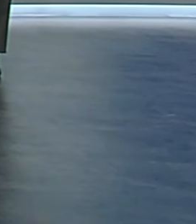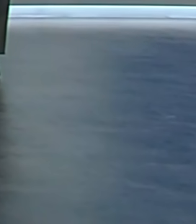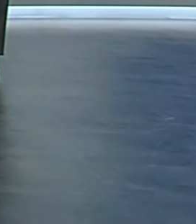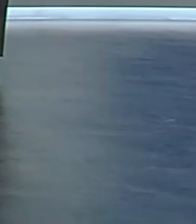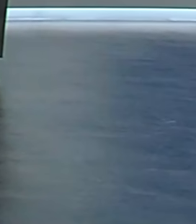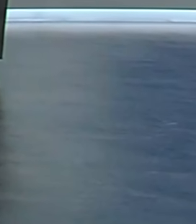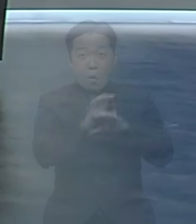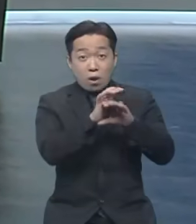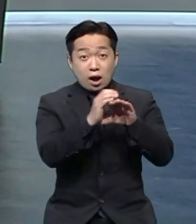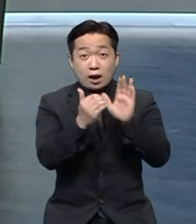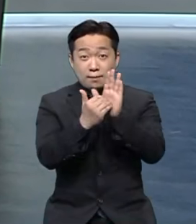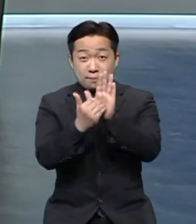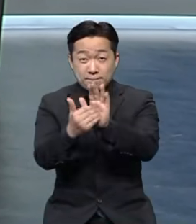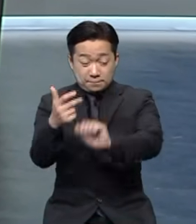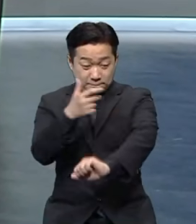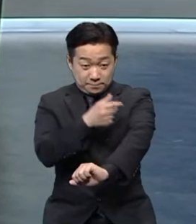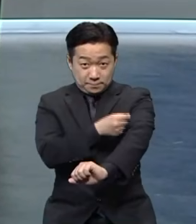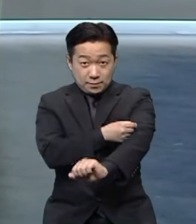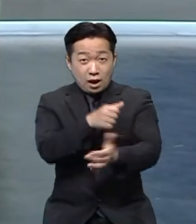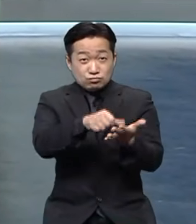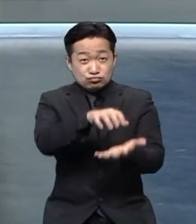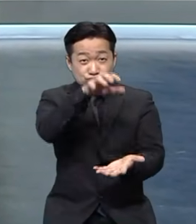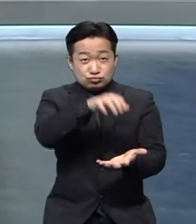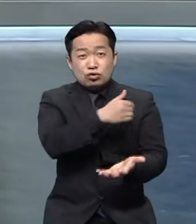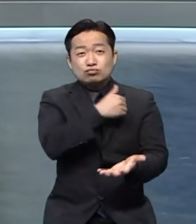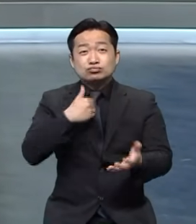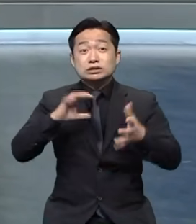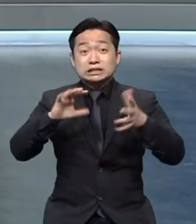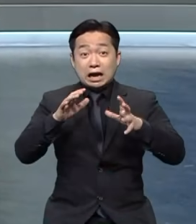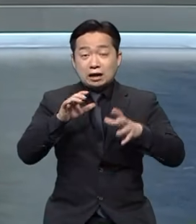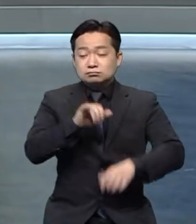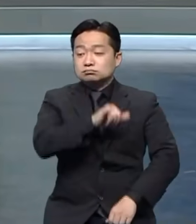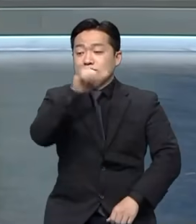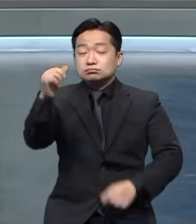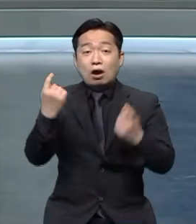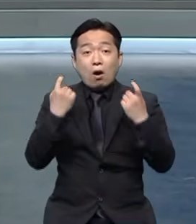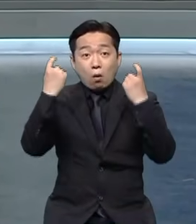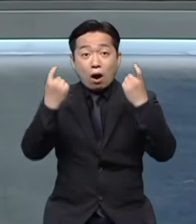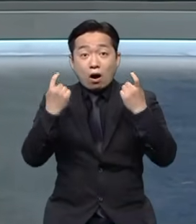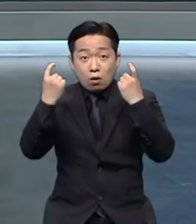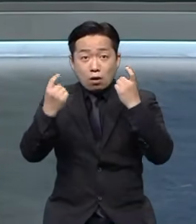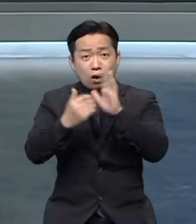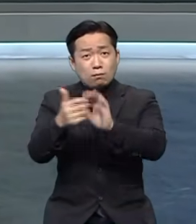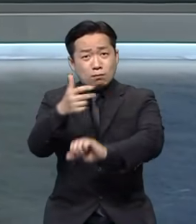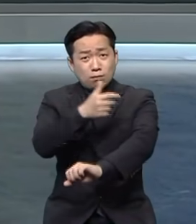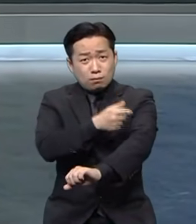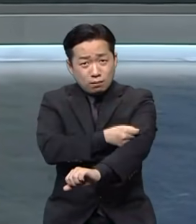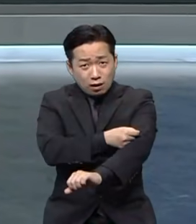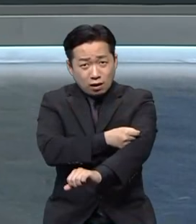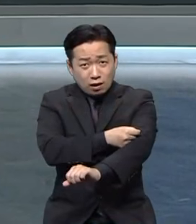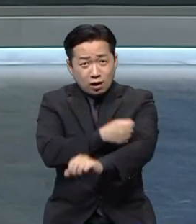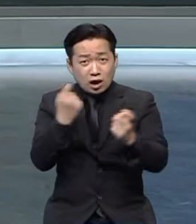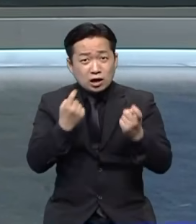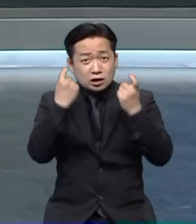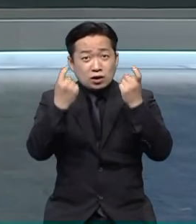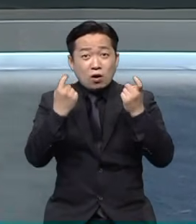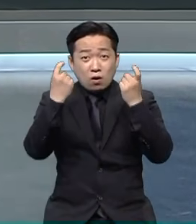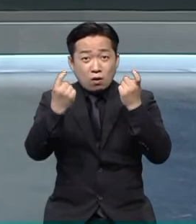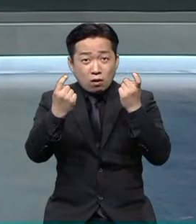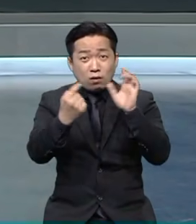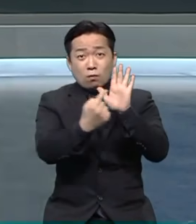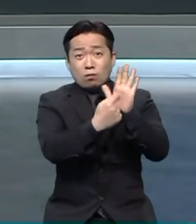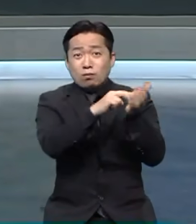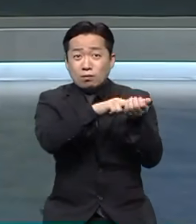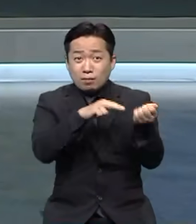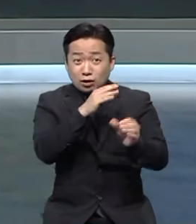네, 코로나19 백신 물량에 여유가 있는 나라에 가서 또 관광도 하고 백신도 맞는 상품들이 속속